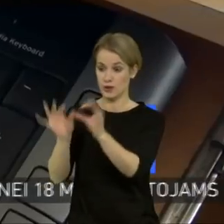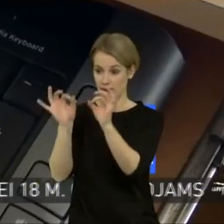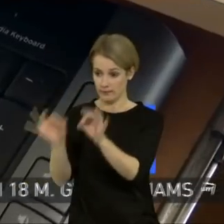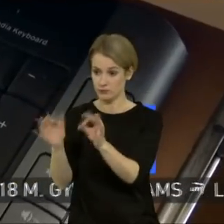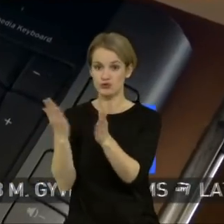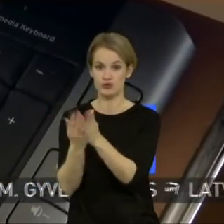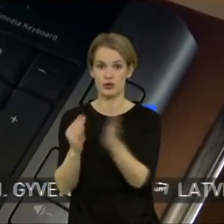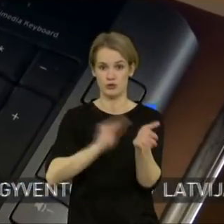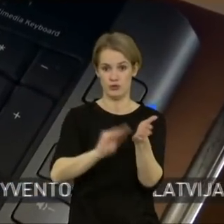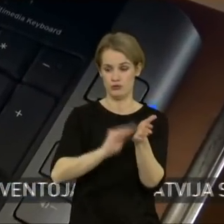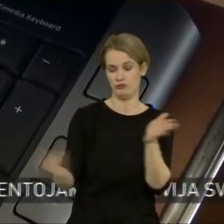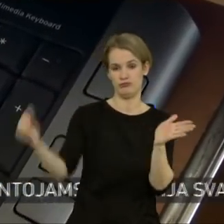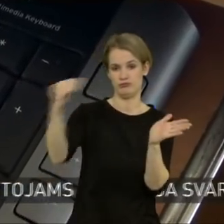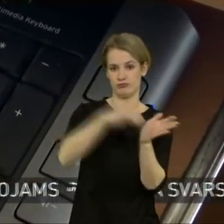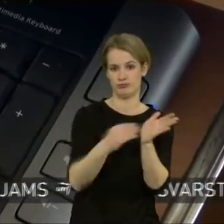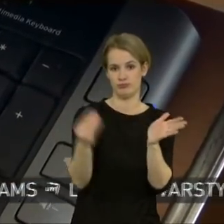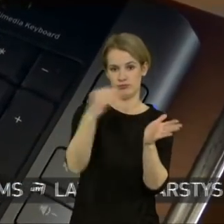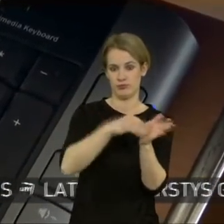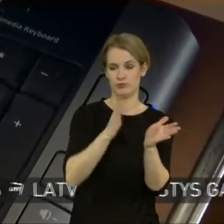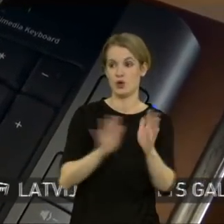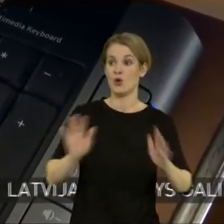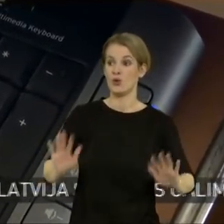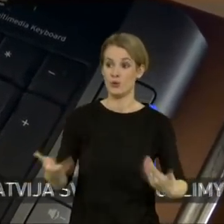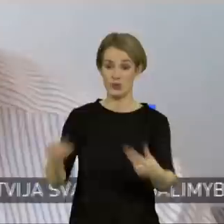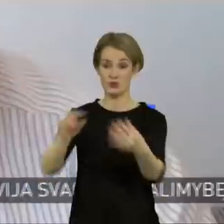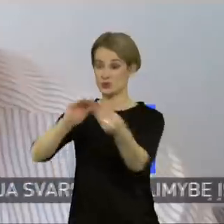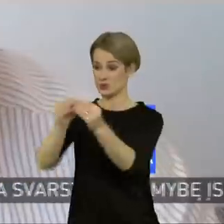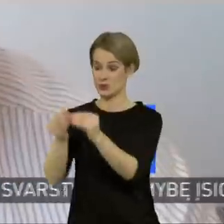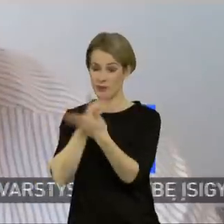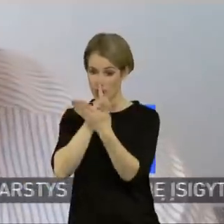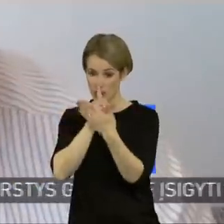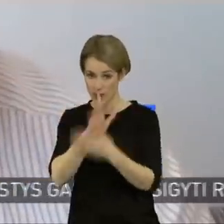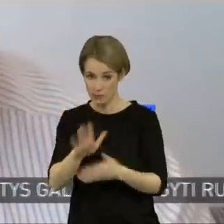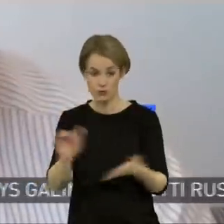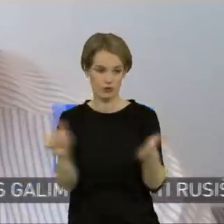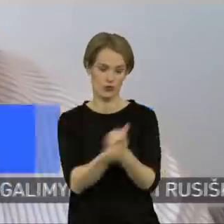nėra susitarimo tada objektas. Būklės švietimo